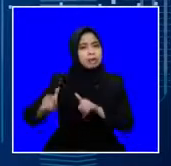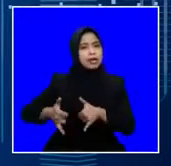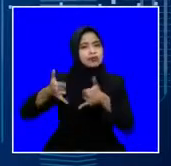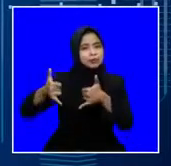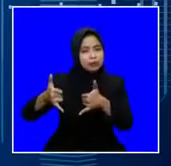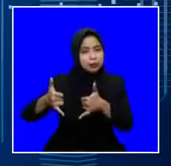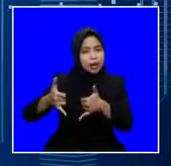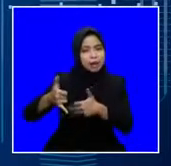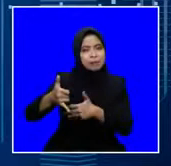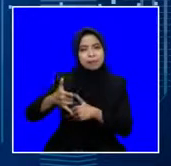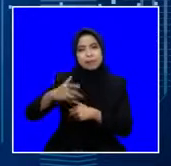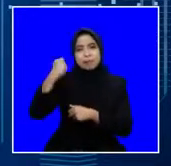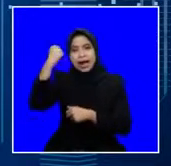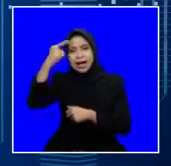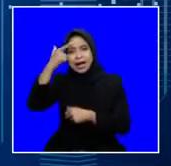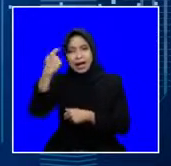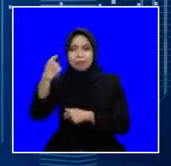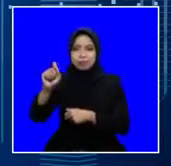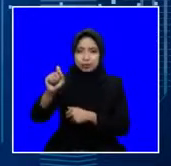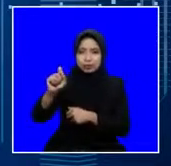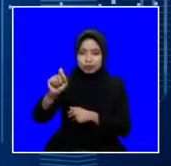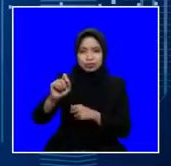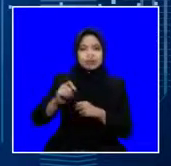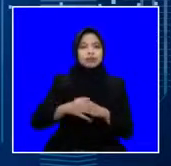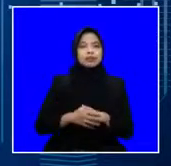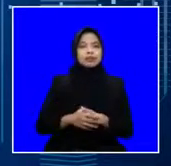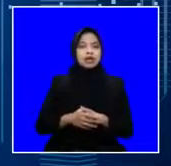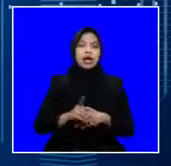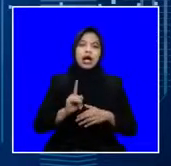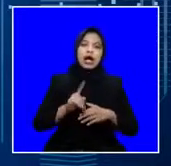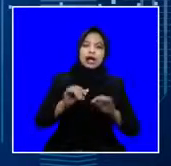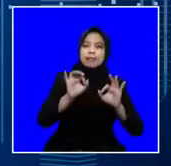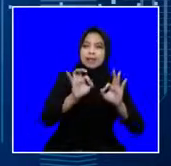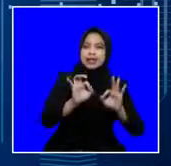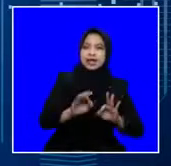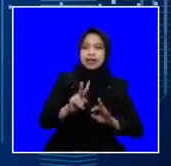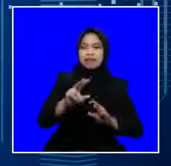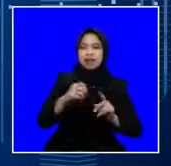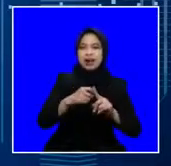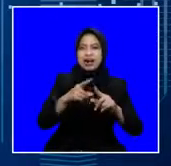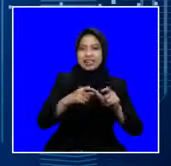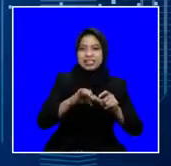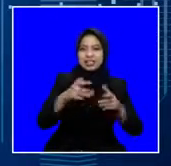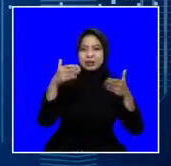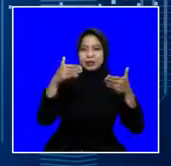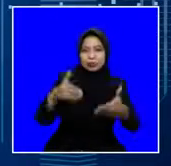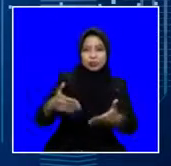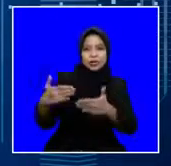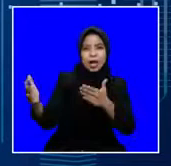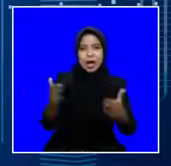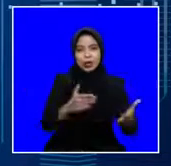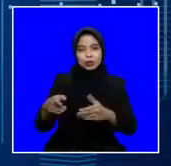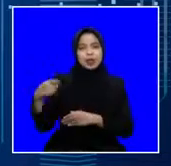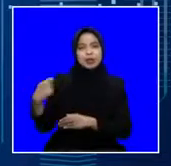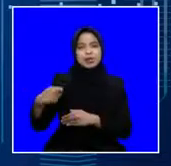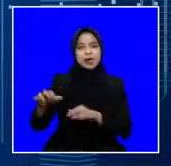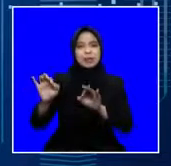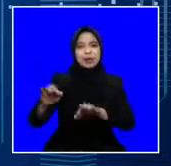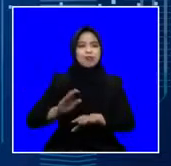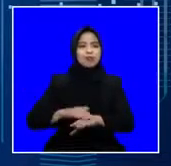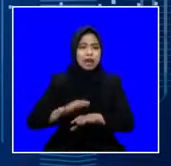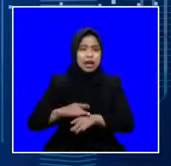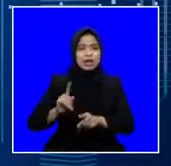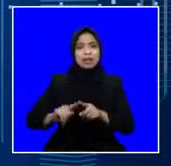kampus merdeka, mikro-kredensial, pendidikan vokasi, ini akan dikelola oleh Kemendikbud, namun pembiayaan tetap